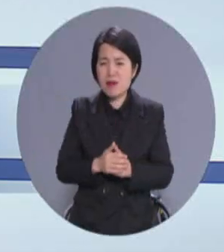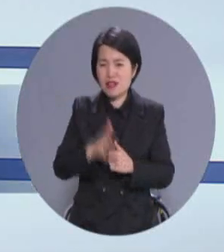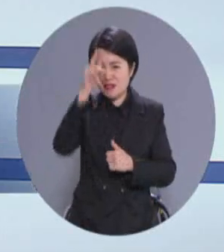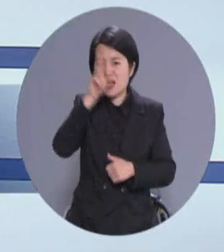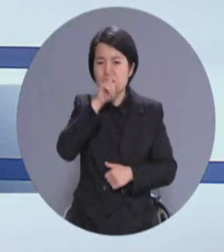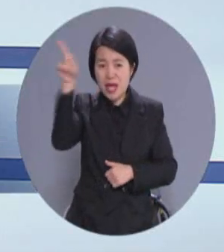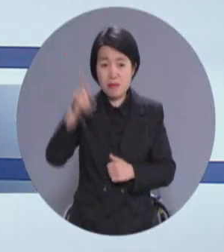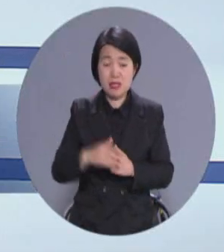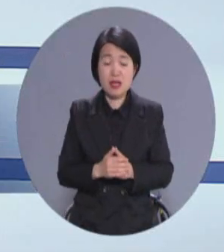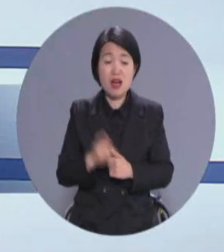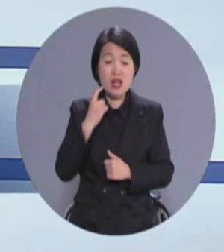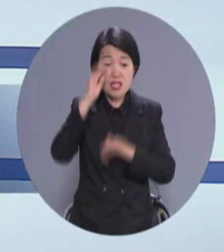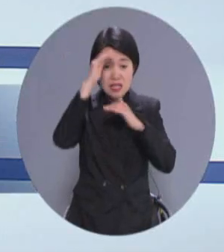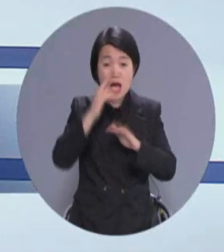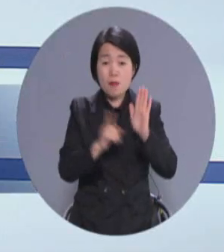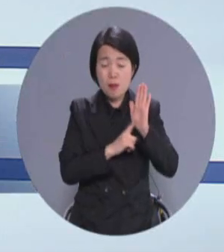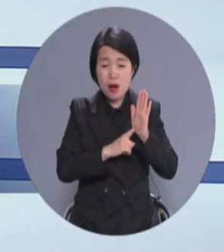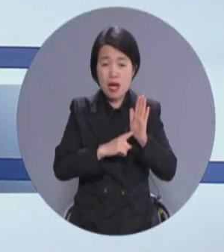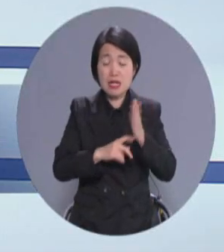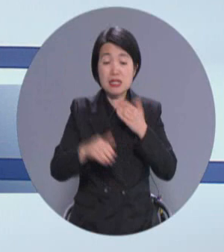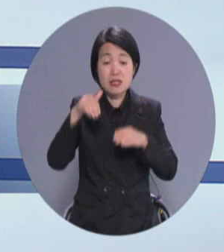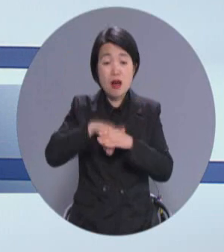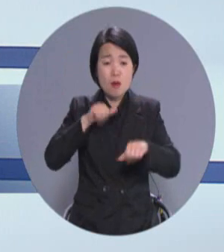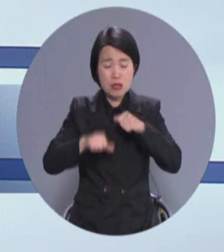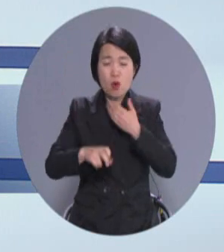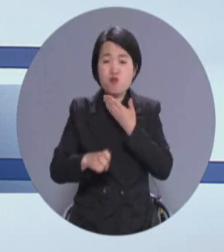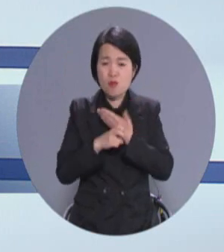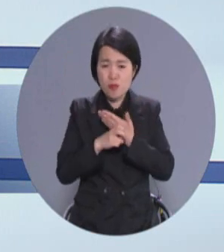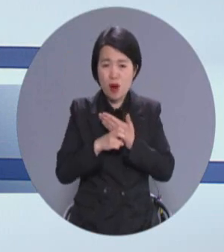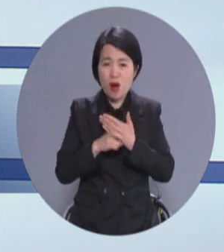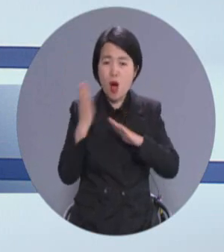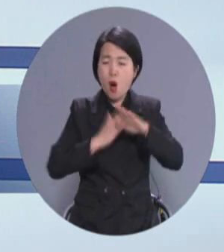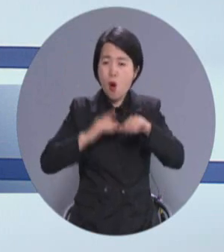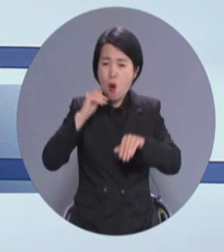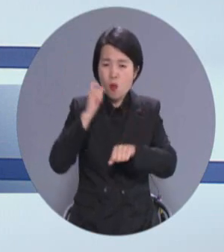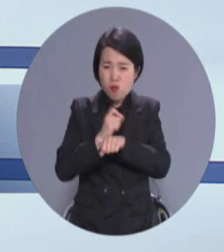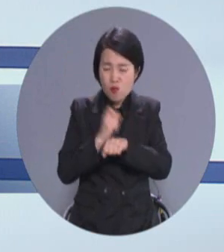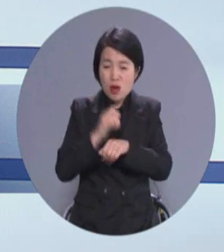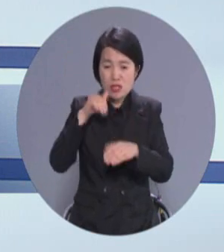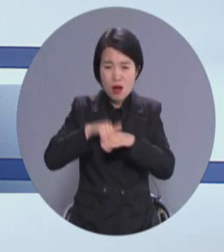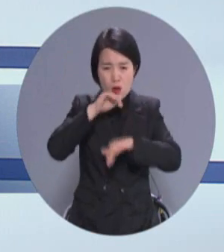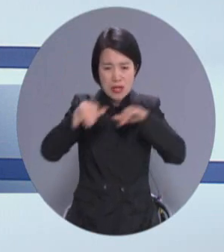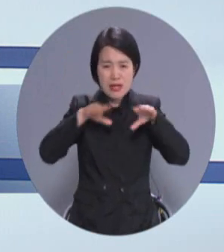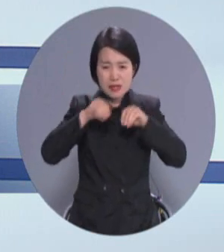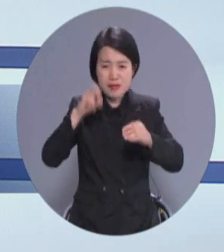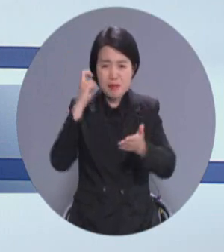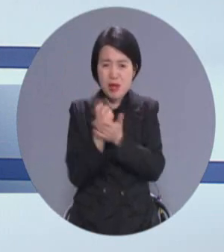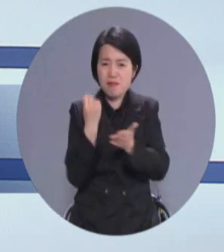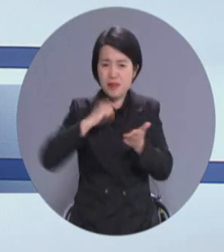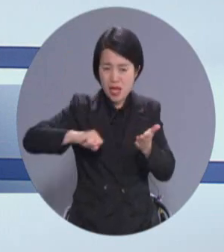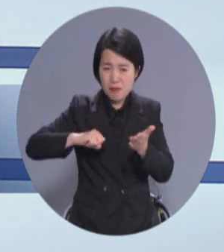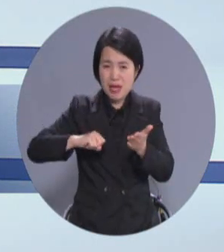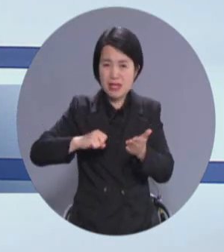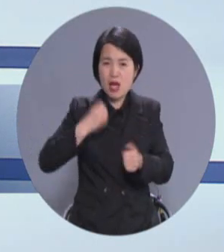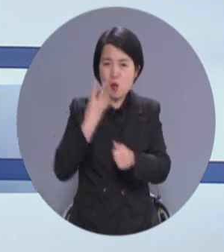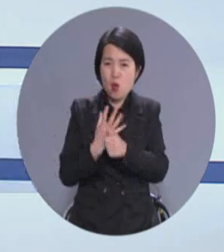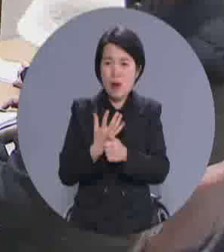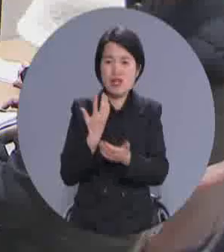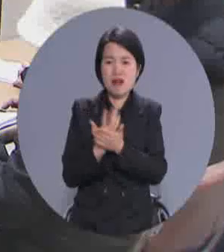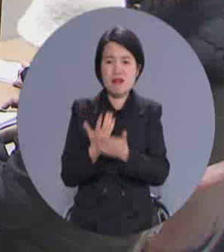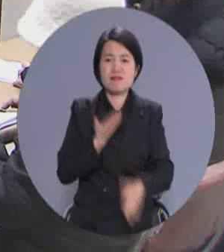및 부정선거 운동죄, 공무원의 선거 관여 금지 위반 관건 선거에 대한